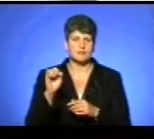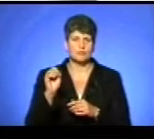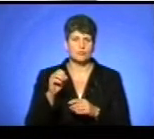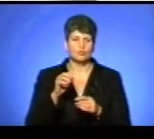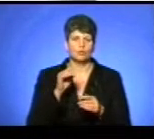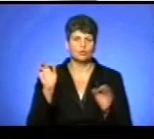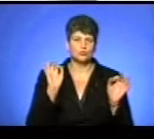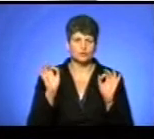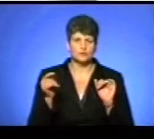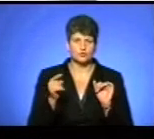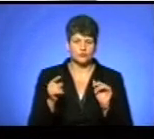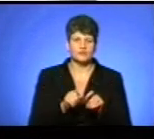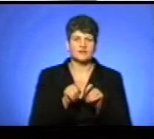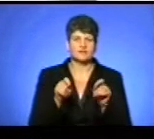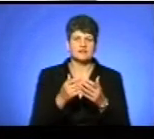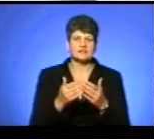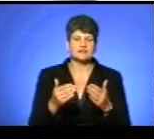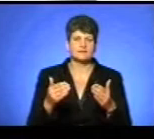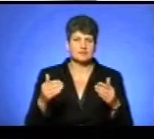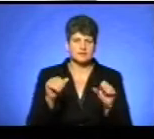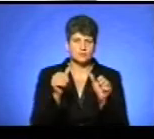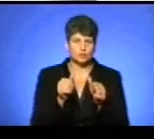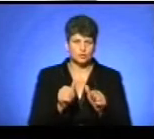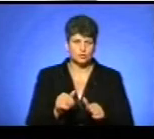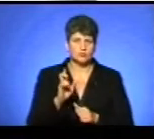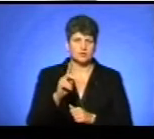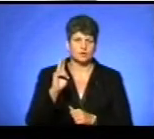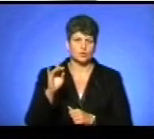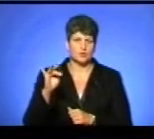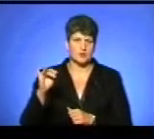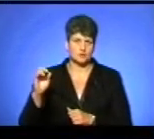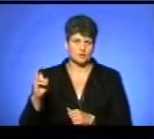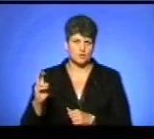зі Львова Богдана Кухарського, а також у випуску про таке.